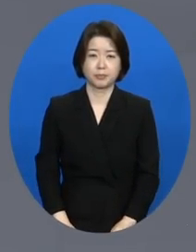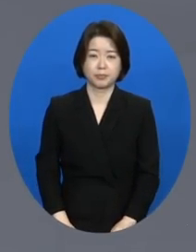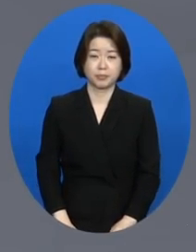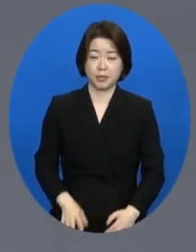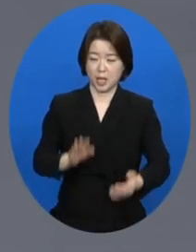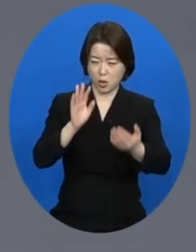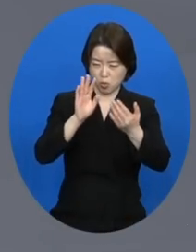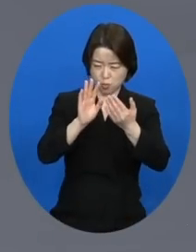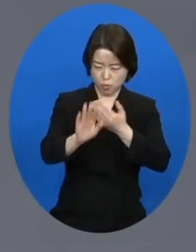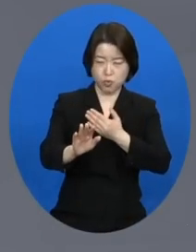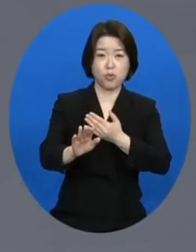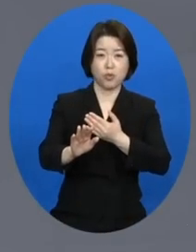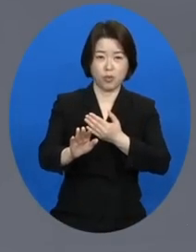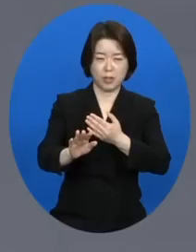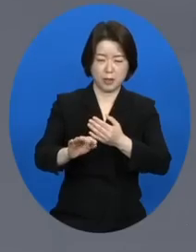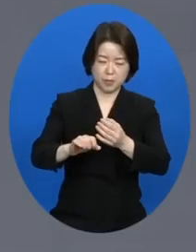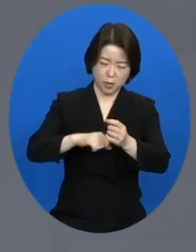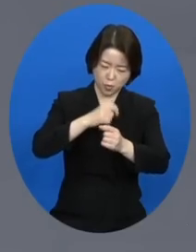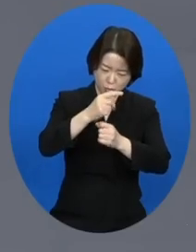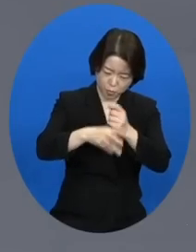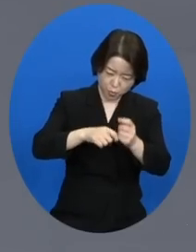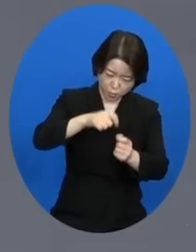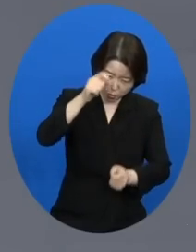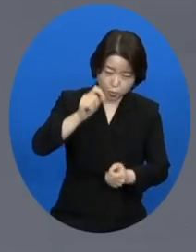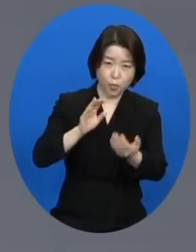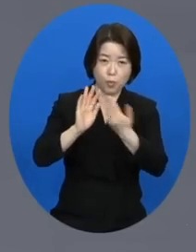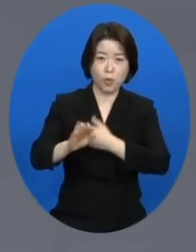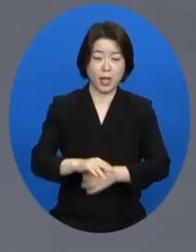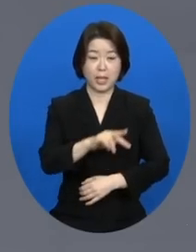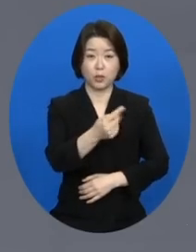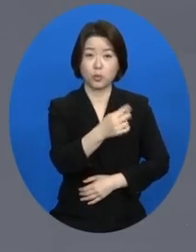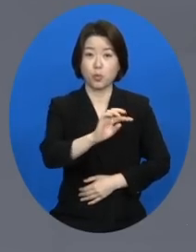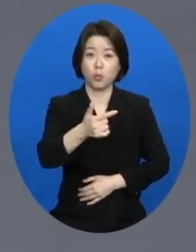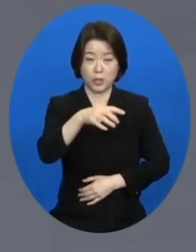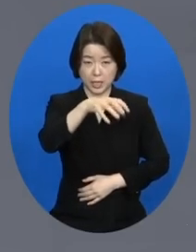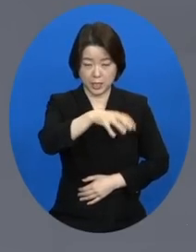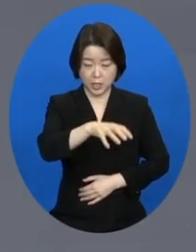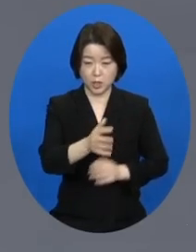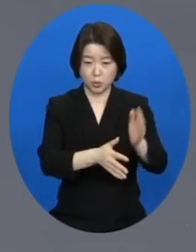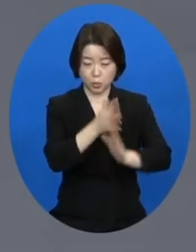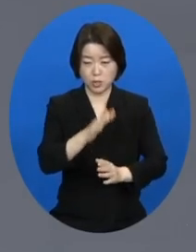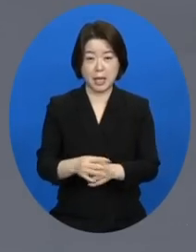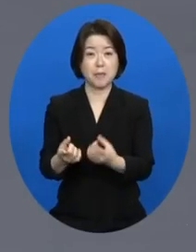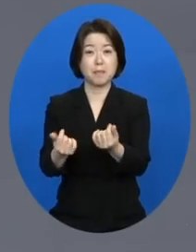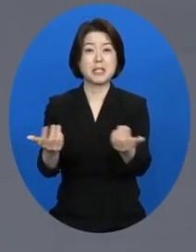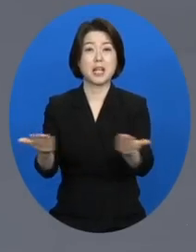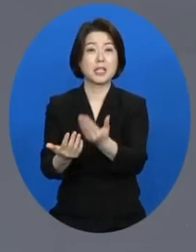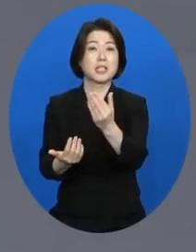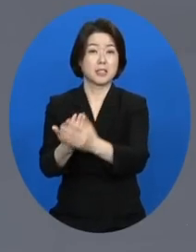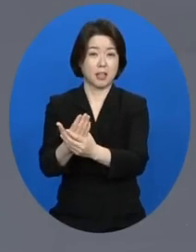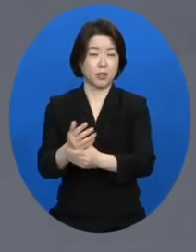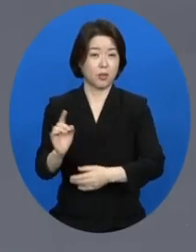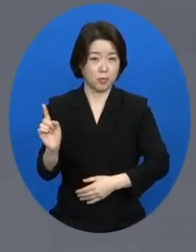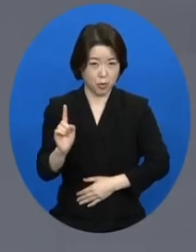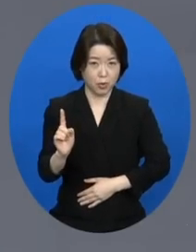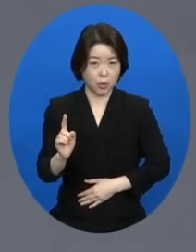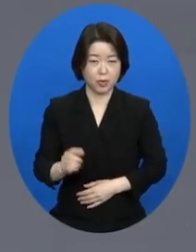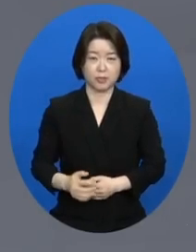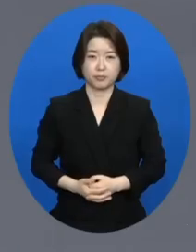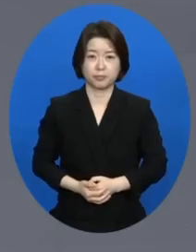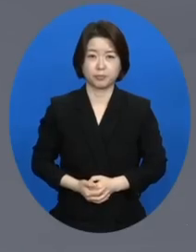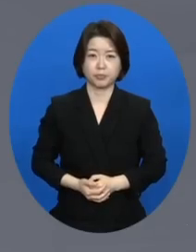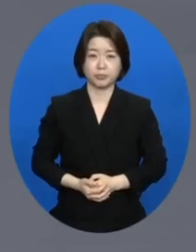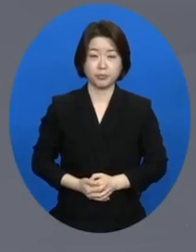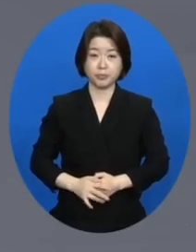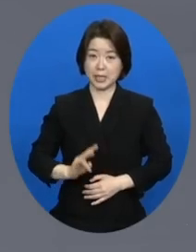훗날 수세기 후에 이 도단이라고 하는 도시에서 비슷한 사건이 또 벌어져요. 뭐냐면